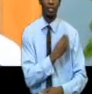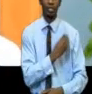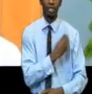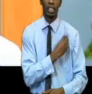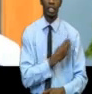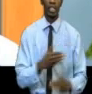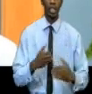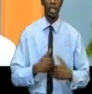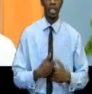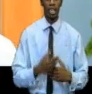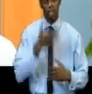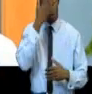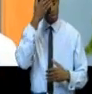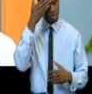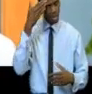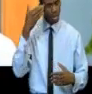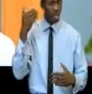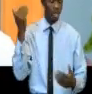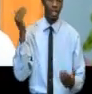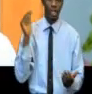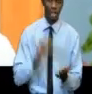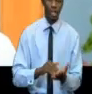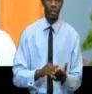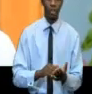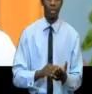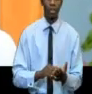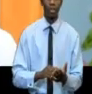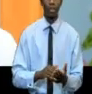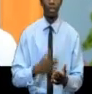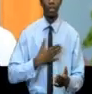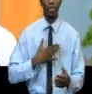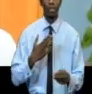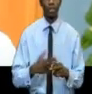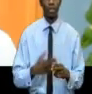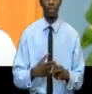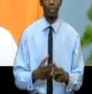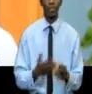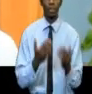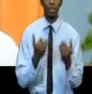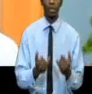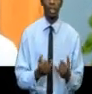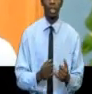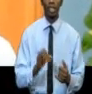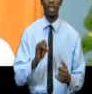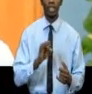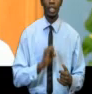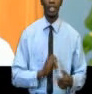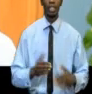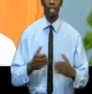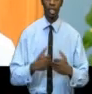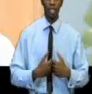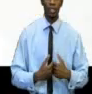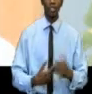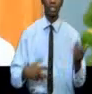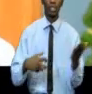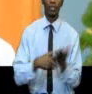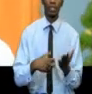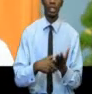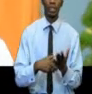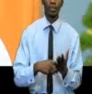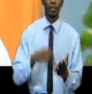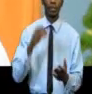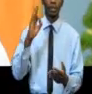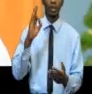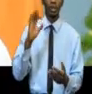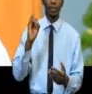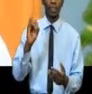visa. La FIFA, comme je suis un membre de la FIFA m'a recommandé qu'on puisse me donner le visa. Je suis resté